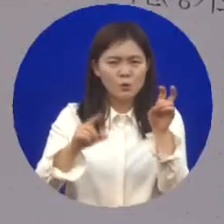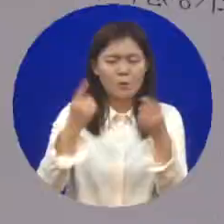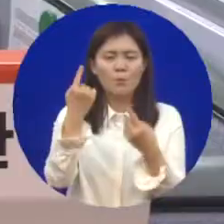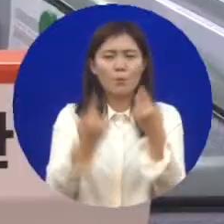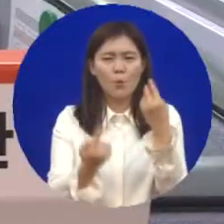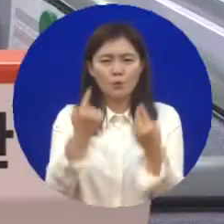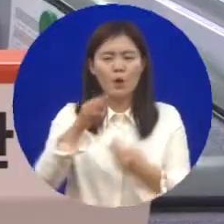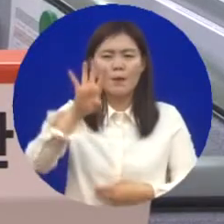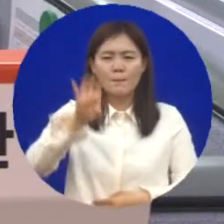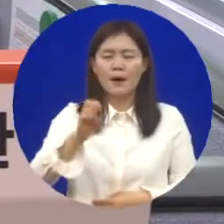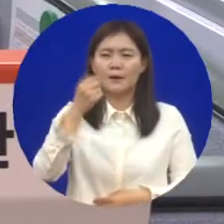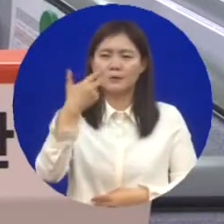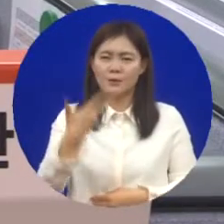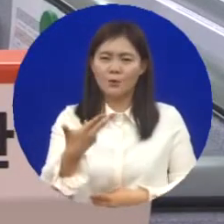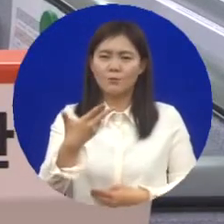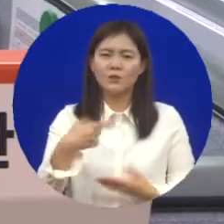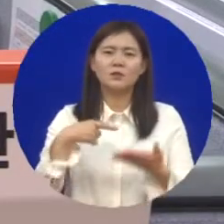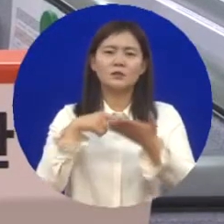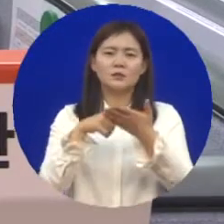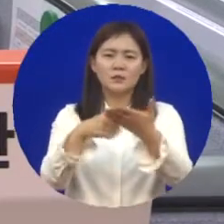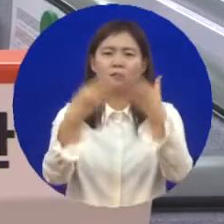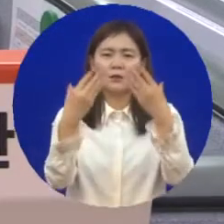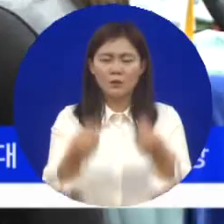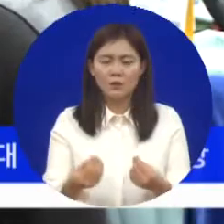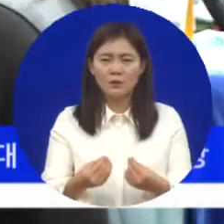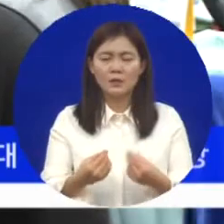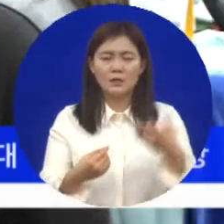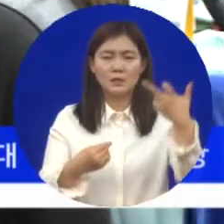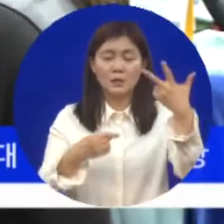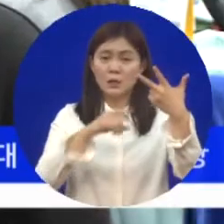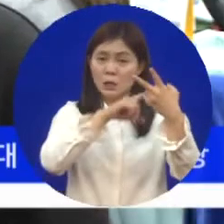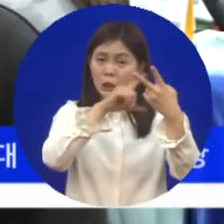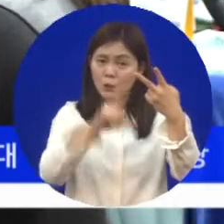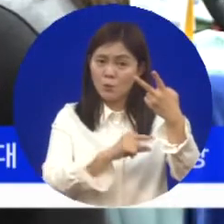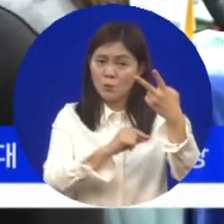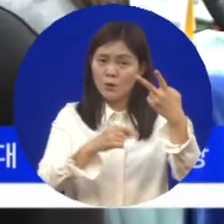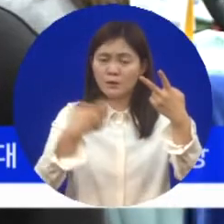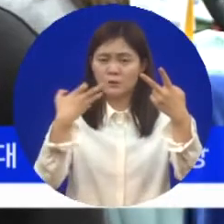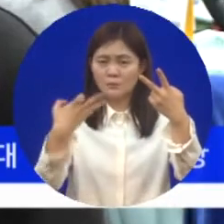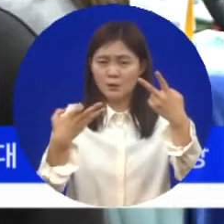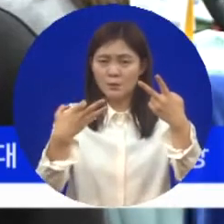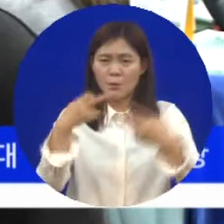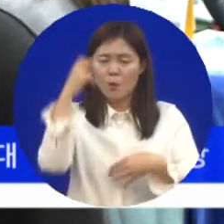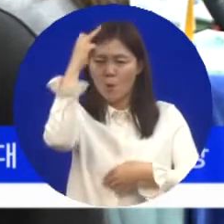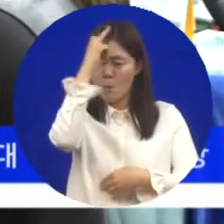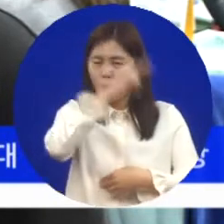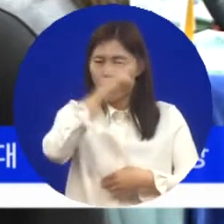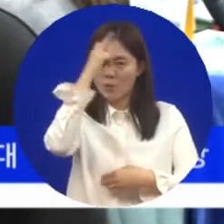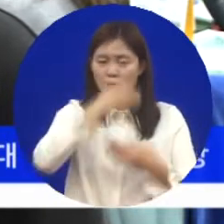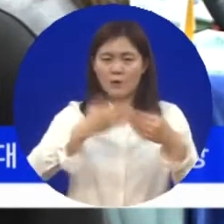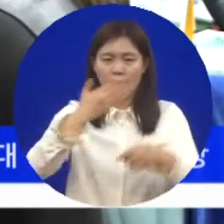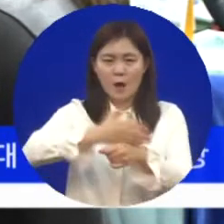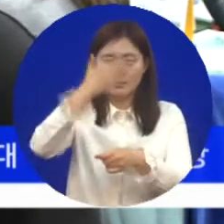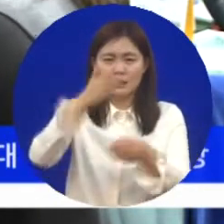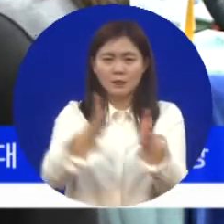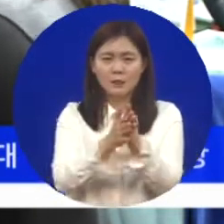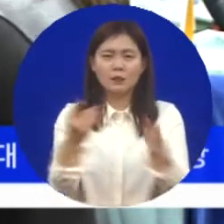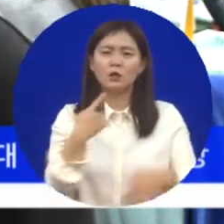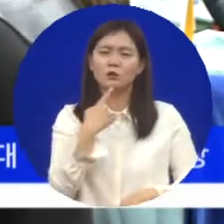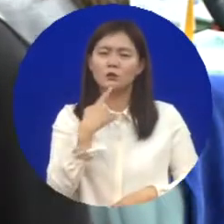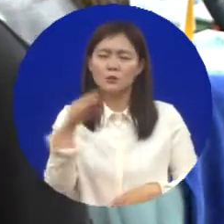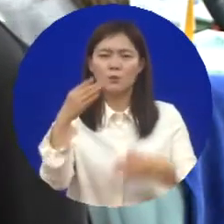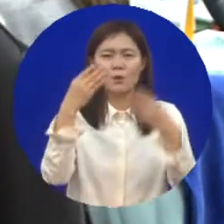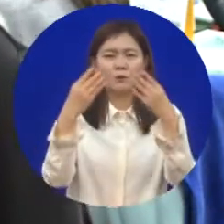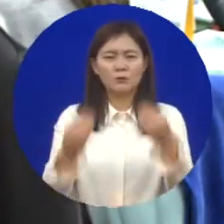20명보다 배가 넘는 47명이 신청했습니다. 2월 13일 오전 9시 그 담당자 이메일로 접수